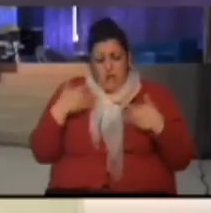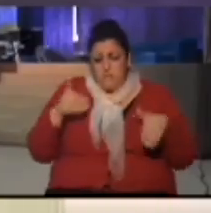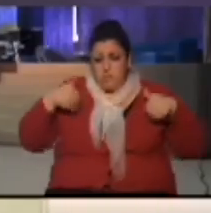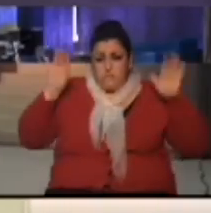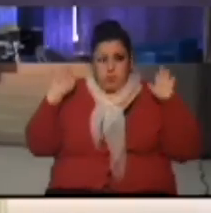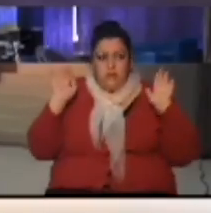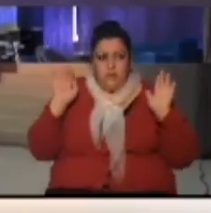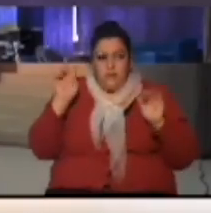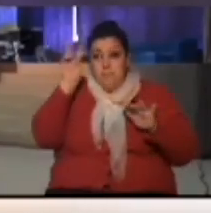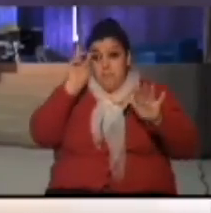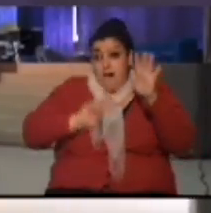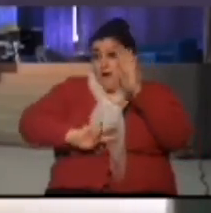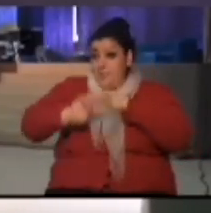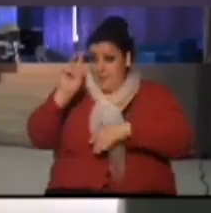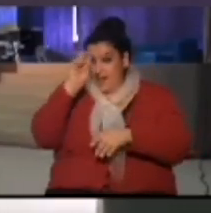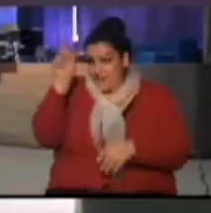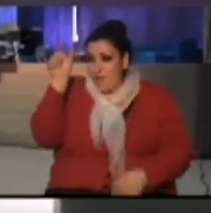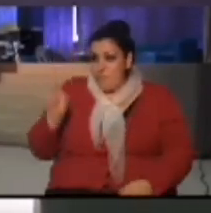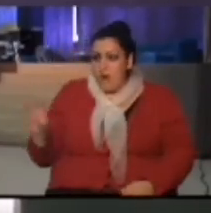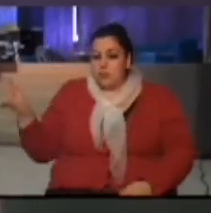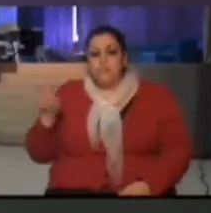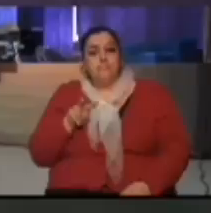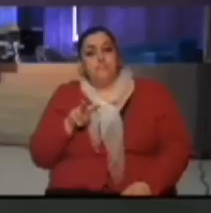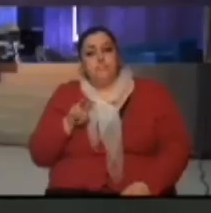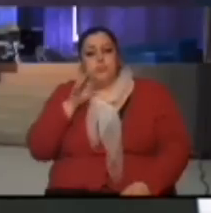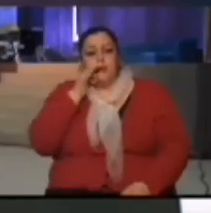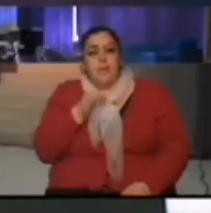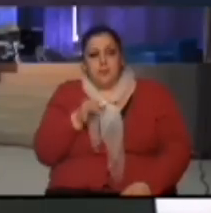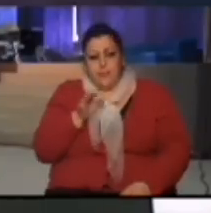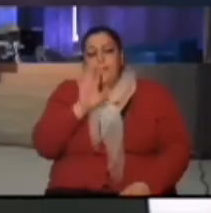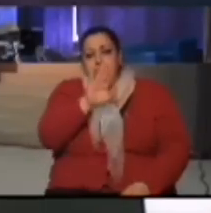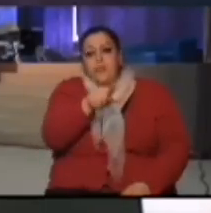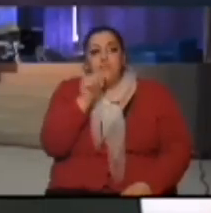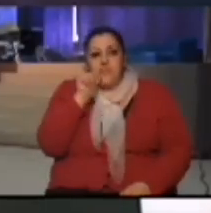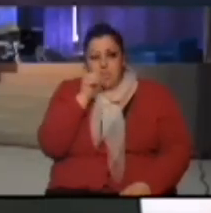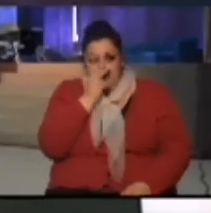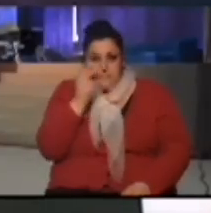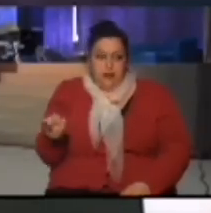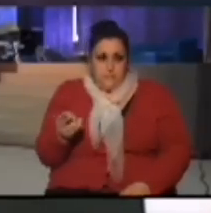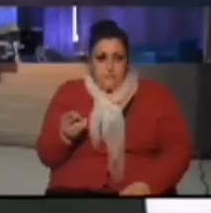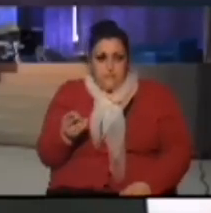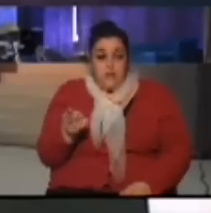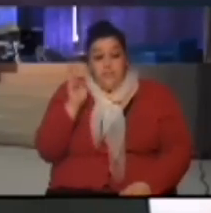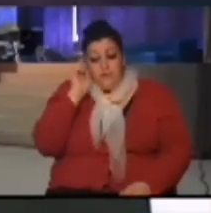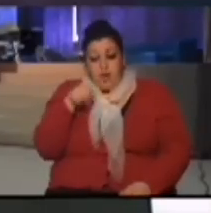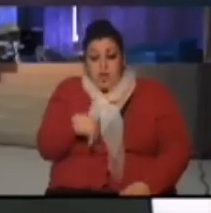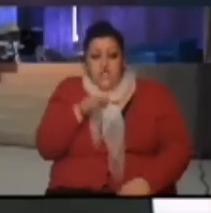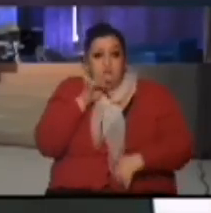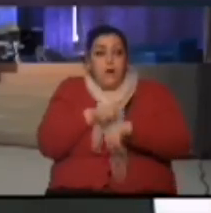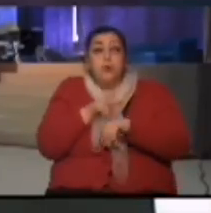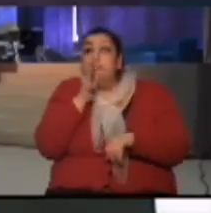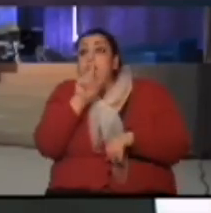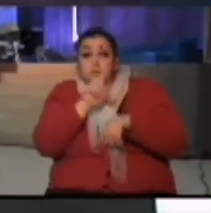ասո մարգարեն նայեց այդ մարդու վրա, և ասեց, դու կտեսնես, որ վաղը այս ժամանակին սա